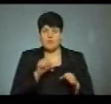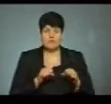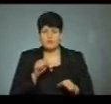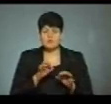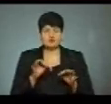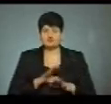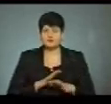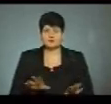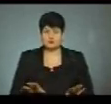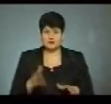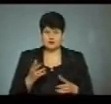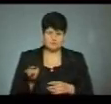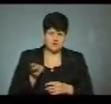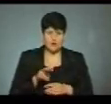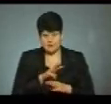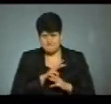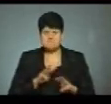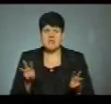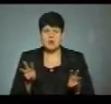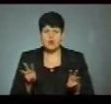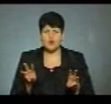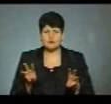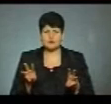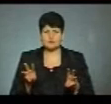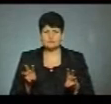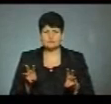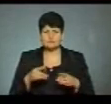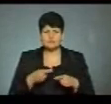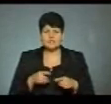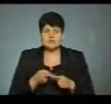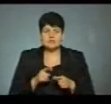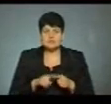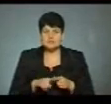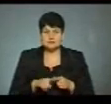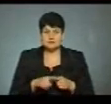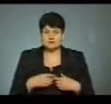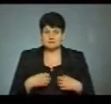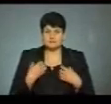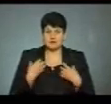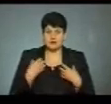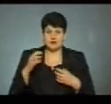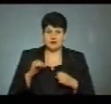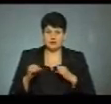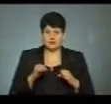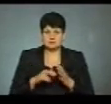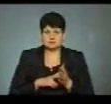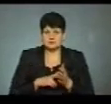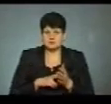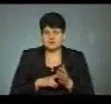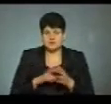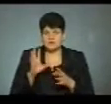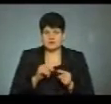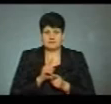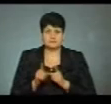нічого не станеться. Якщо виходять мільйони, це стихія, яка ладна скидати уряди, змінювати все на своєму шляху і так само